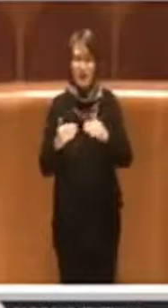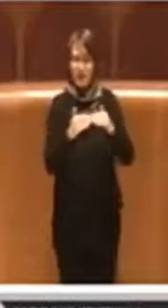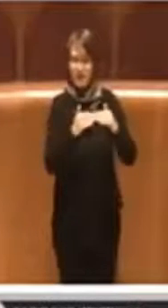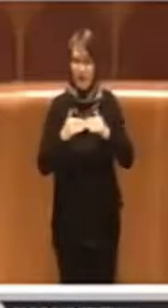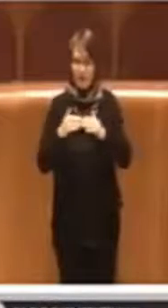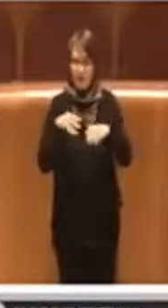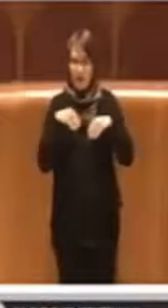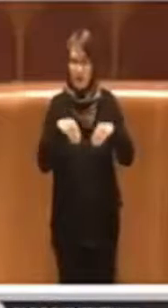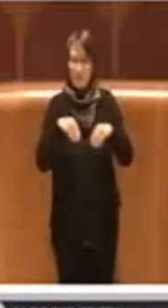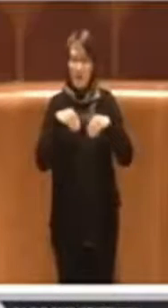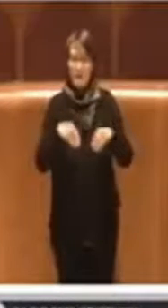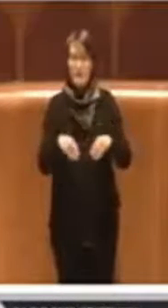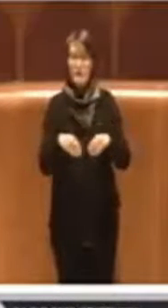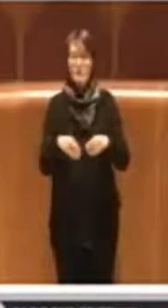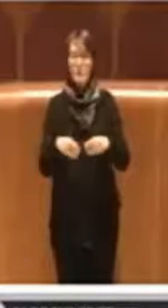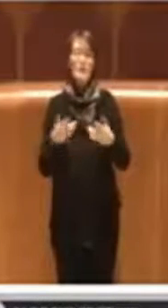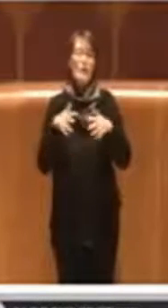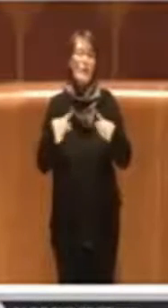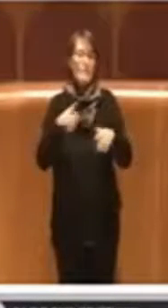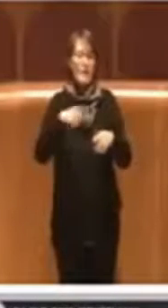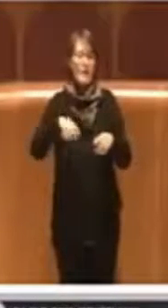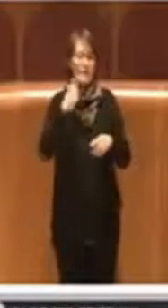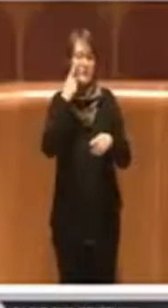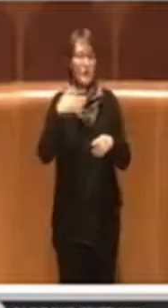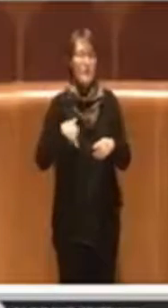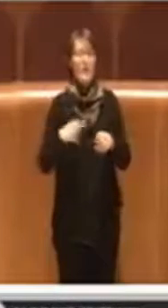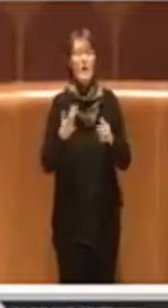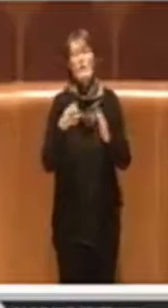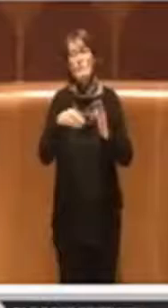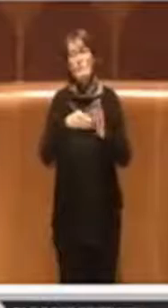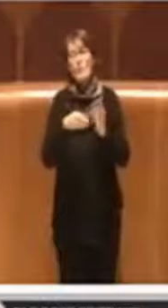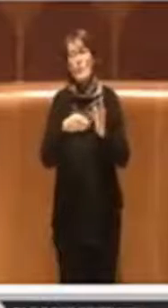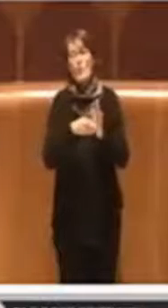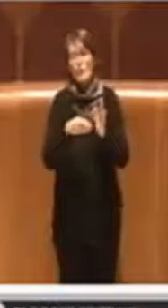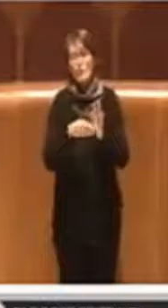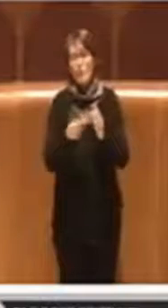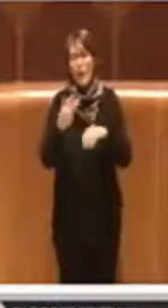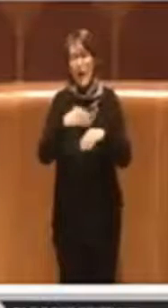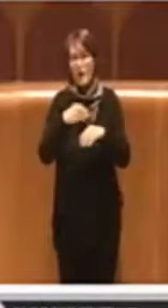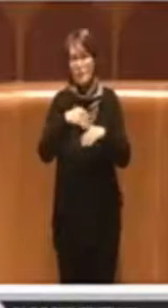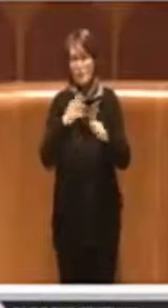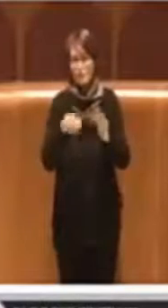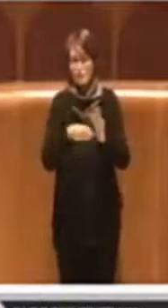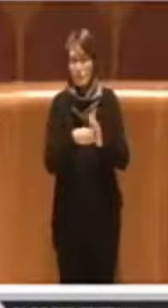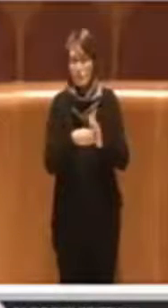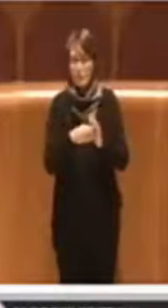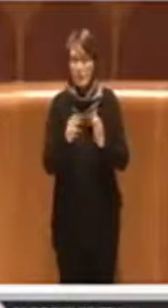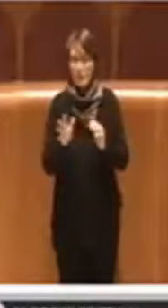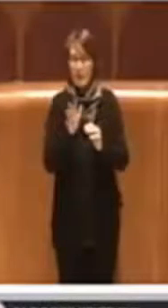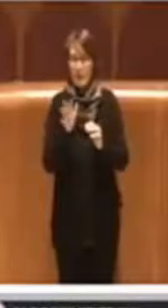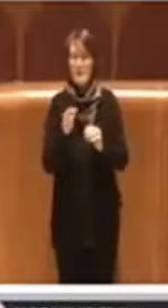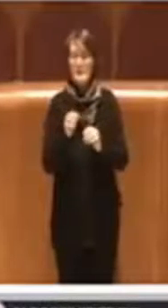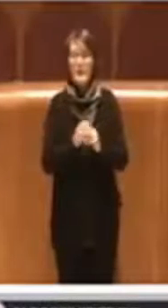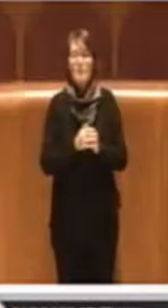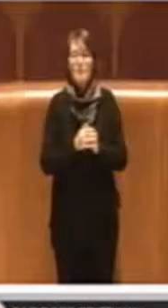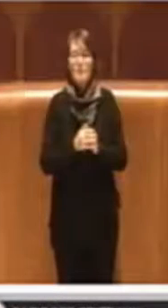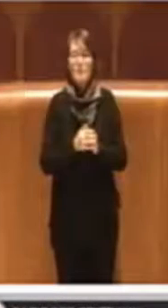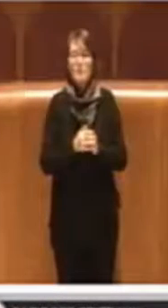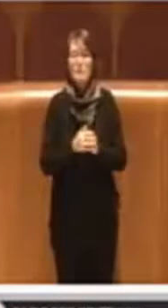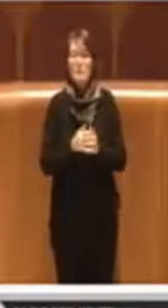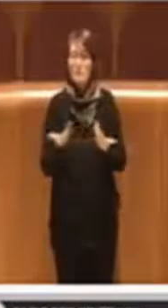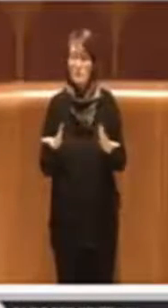conosciamo perfettamente, abbiamo apportato qualche aggiunta, ovvero magari il discorso di garantire il